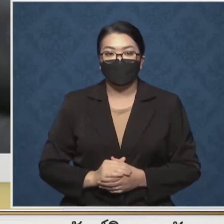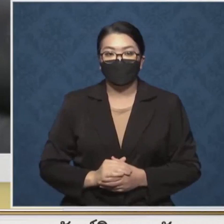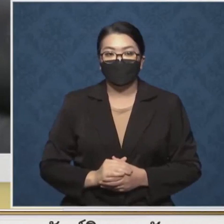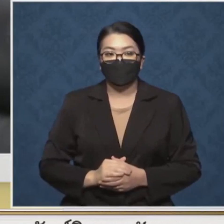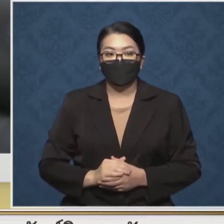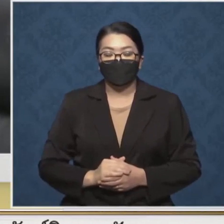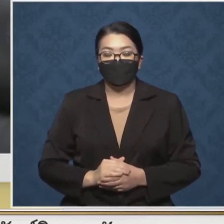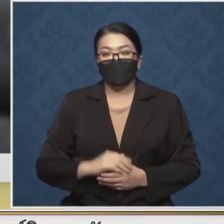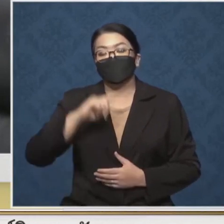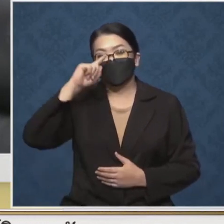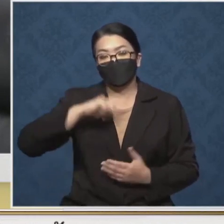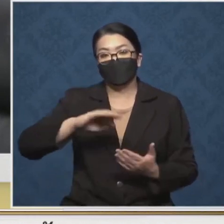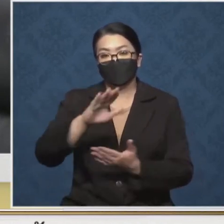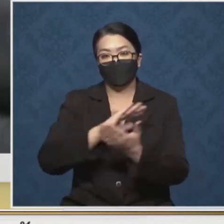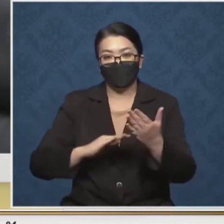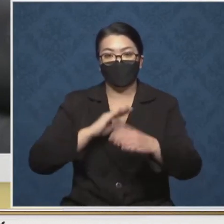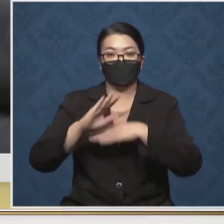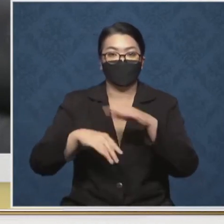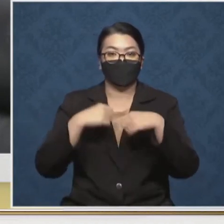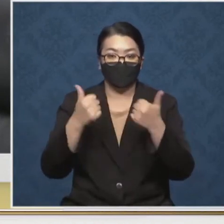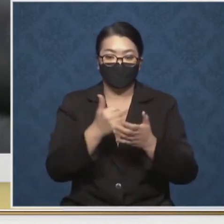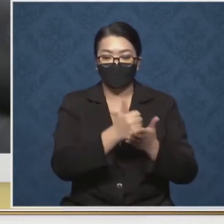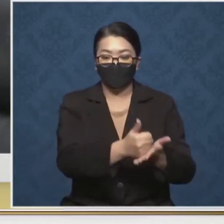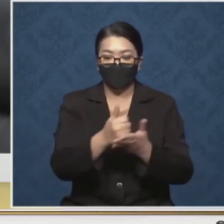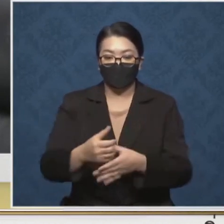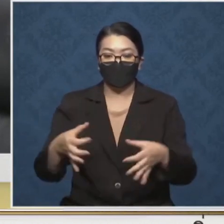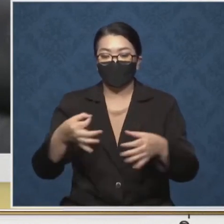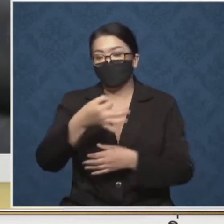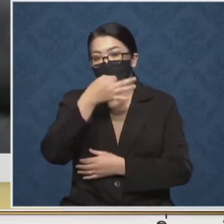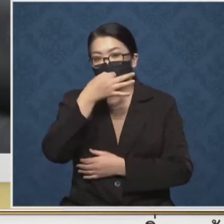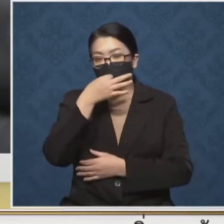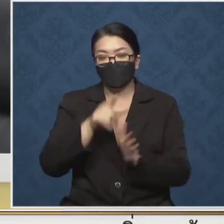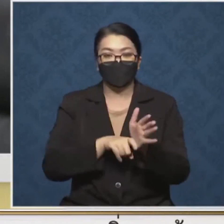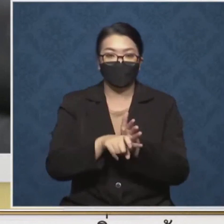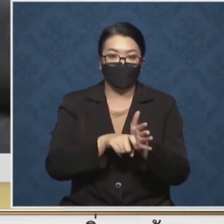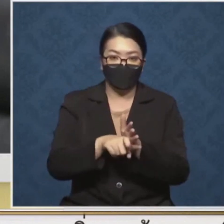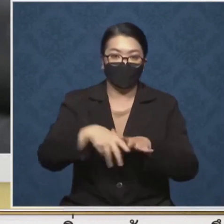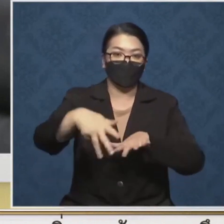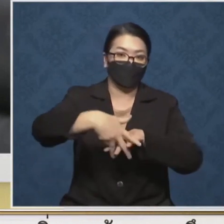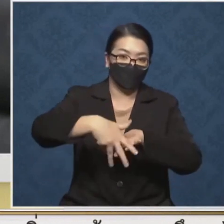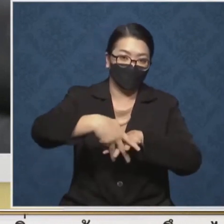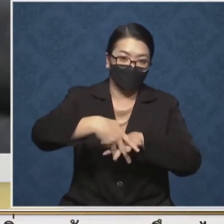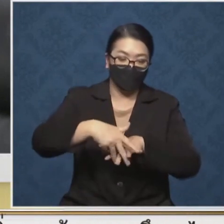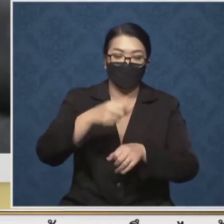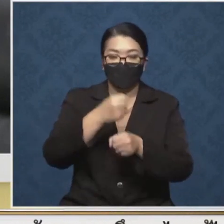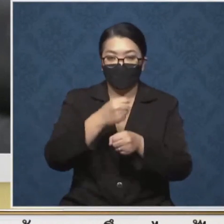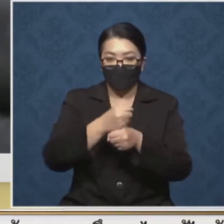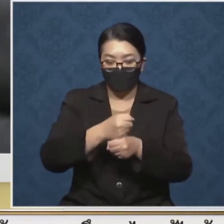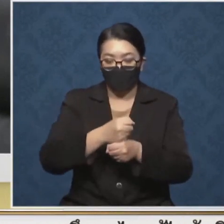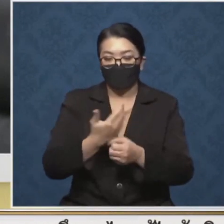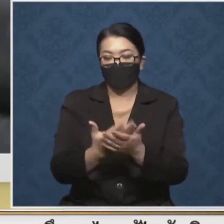้ประเทศมความเข้มแข็เพื่อช่วยให้เกศumentsตองมีอาชีพปรุกแนเผอะมีรายในกาฬสูงส